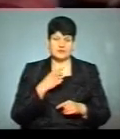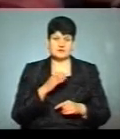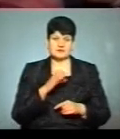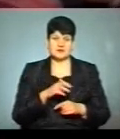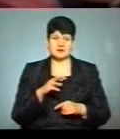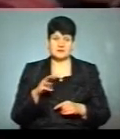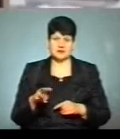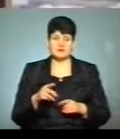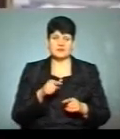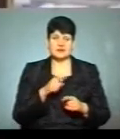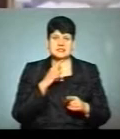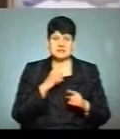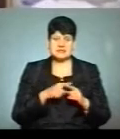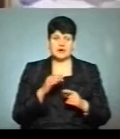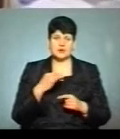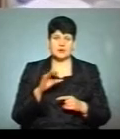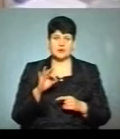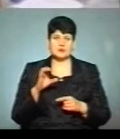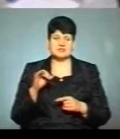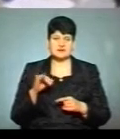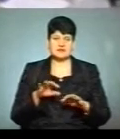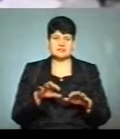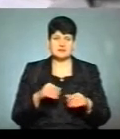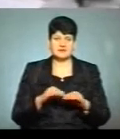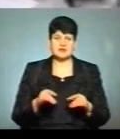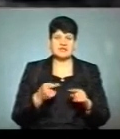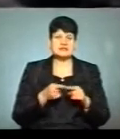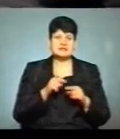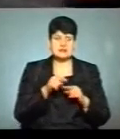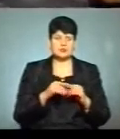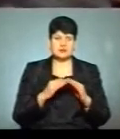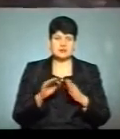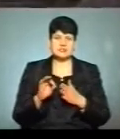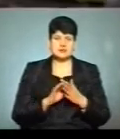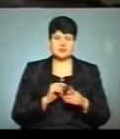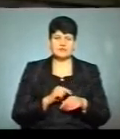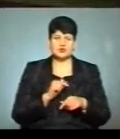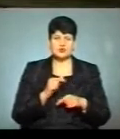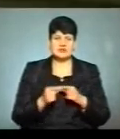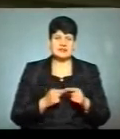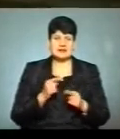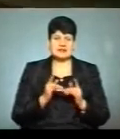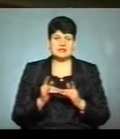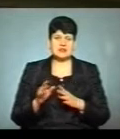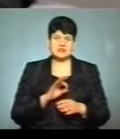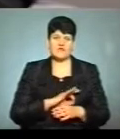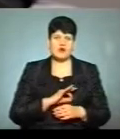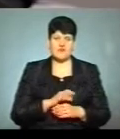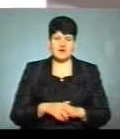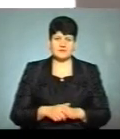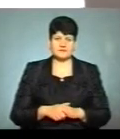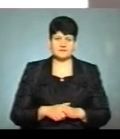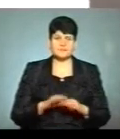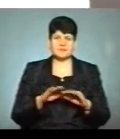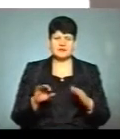ж сестра Йосафата. Забравши з притулку дітей у цей будинок, одразу відчула наслідки інтернатівського виховання.